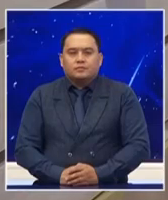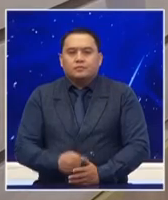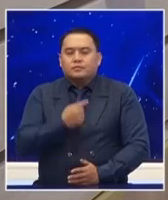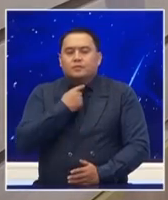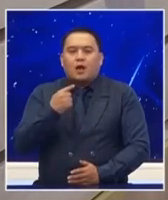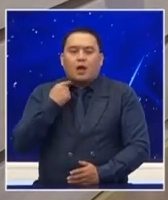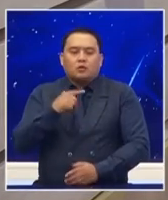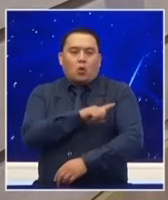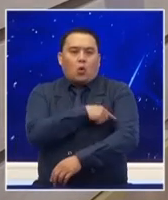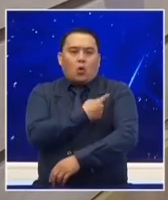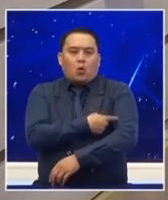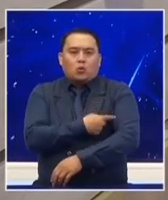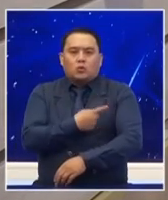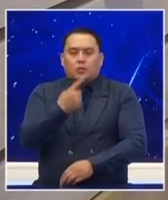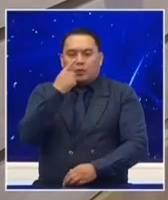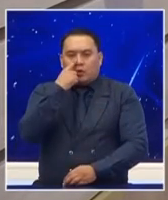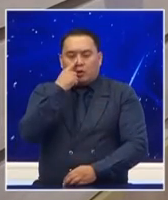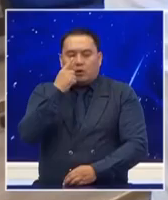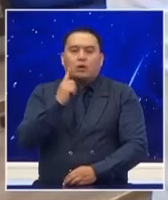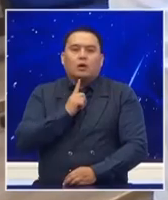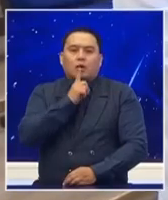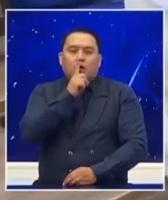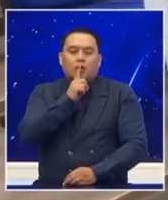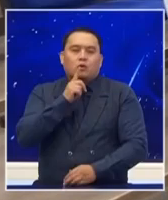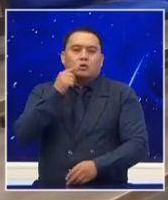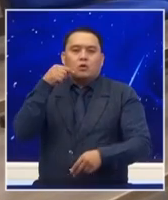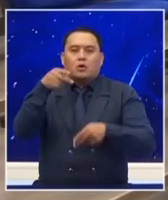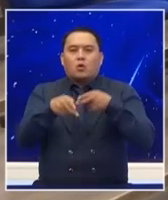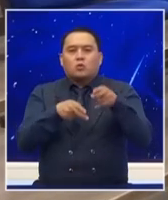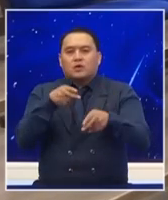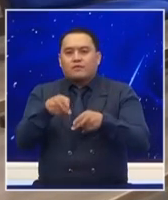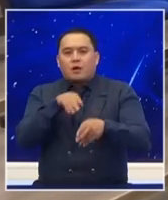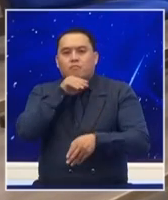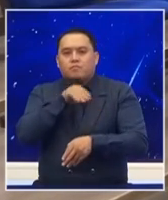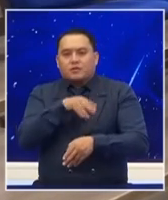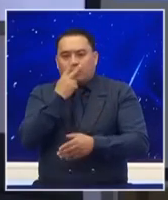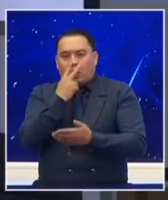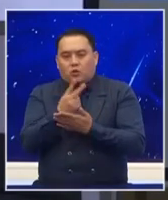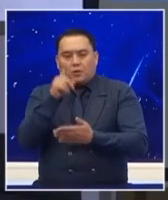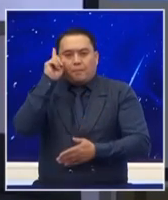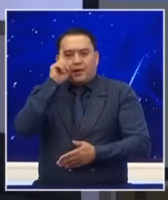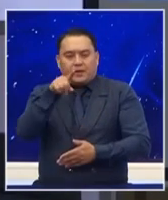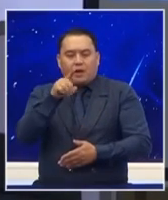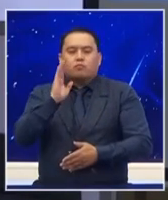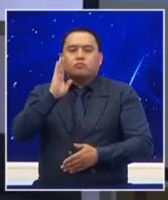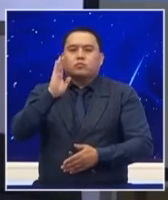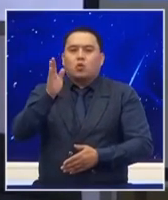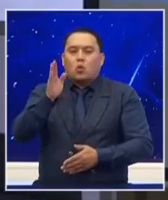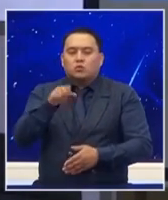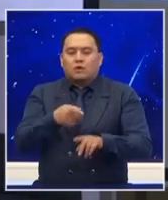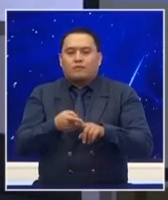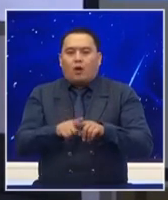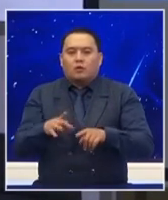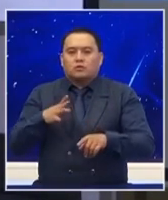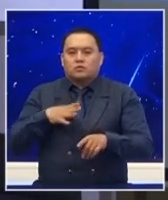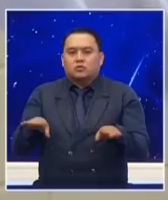Талдықорғандық дәрігерлер мұрын құлақ қуысы мен таңдайға ота жасау тәжірибесін кәсіби мамандардан көрді, білді. Енді алдағы уақытта көпсалалы